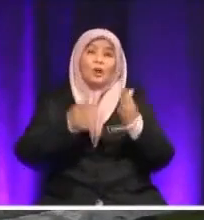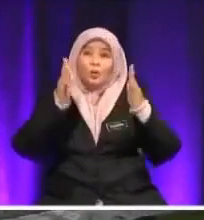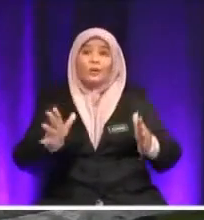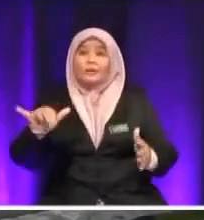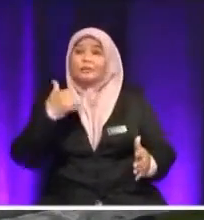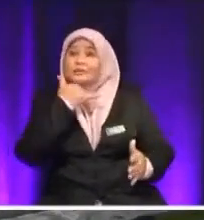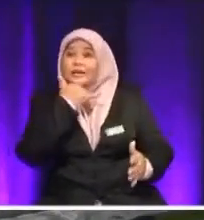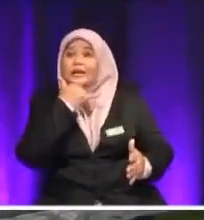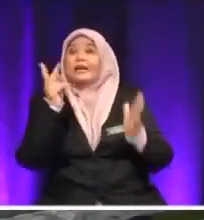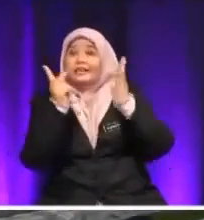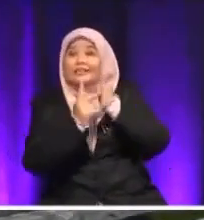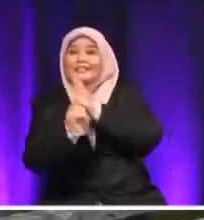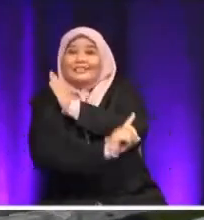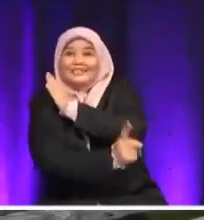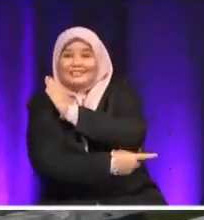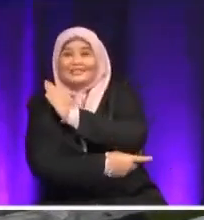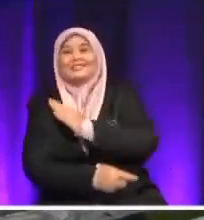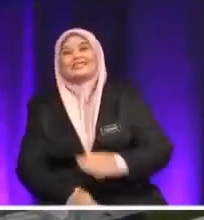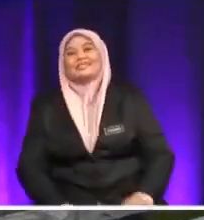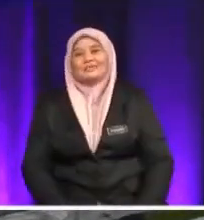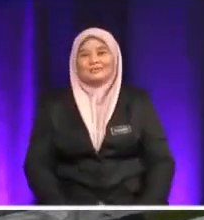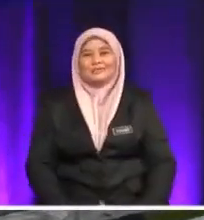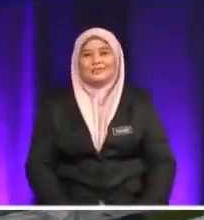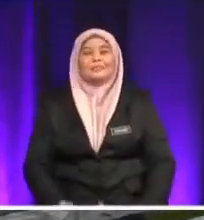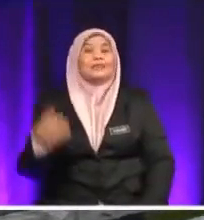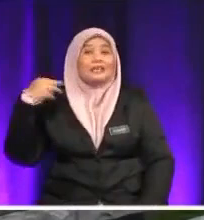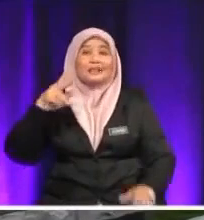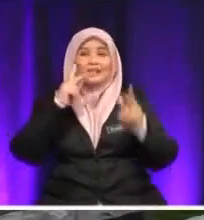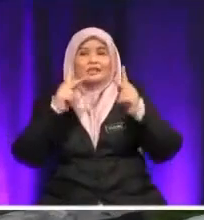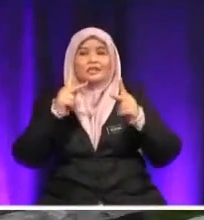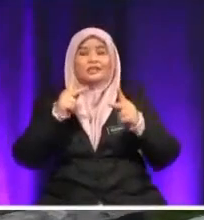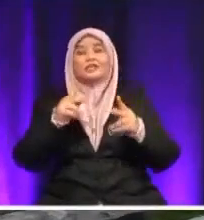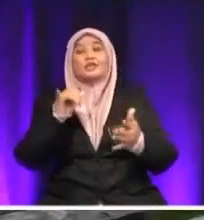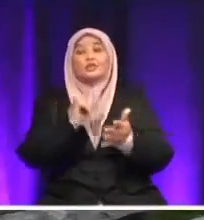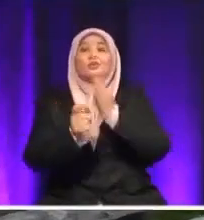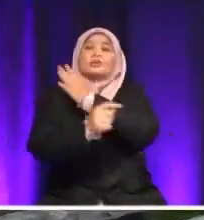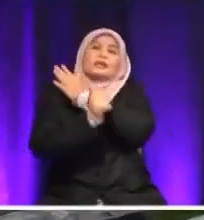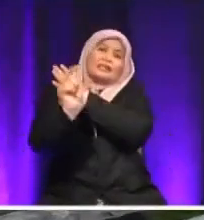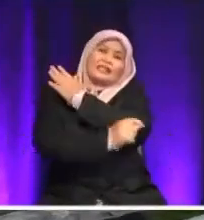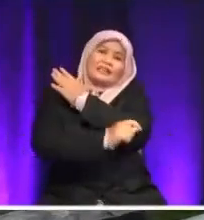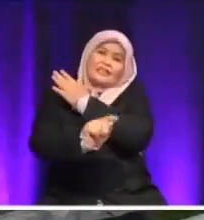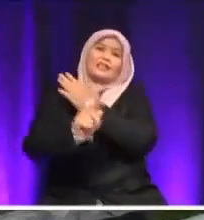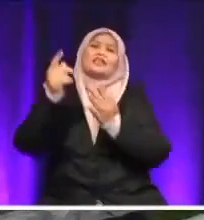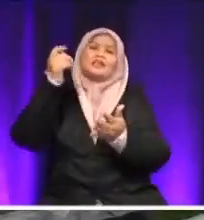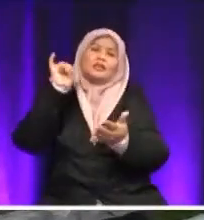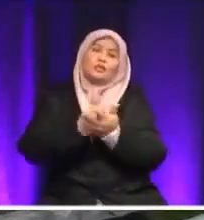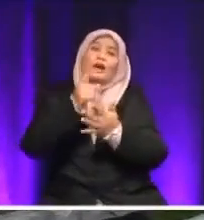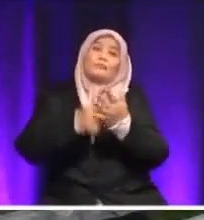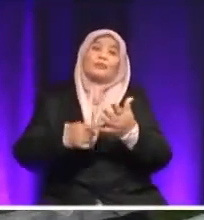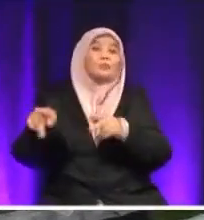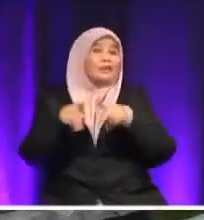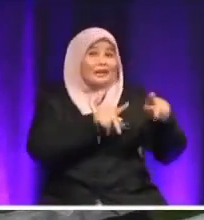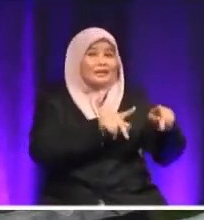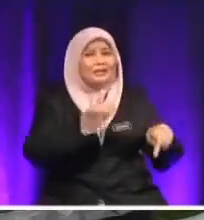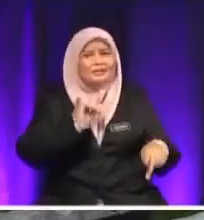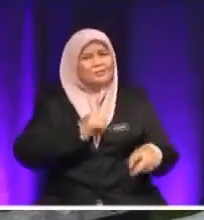bersalah kena denda dan kena nasihat. Mereka kata itu takzir. Lah takzir tu apa pula?